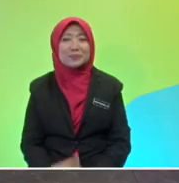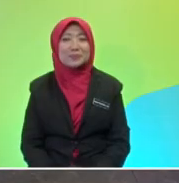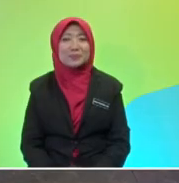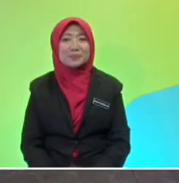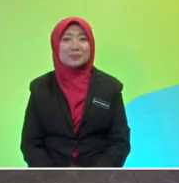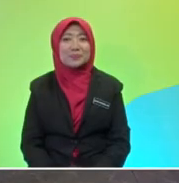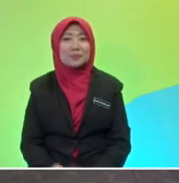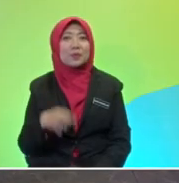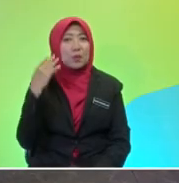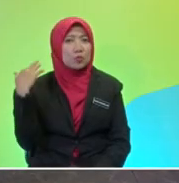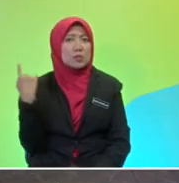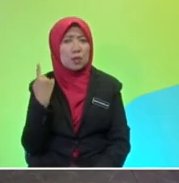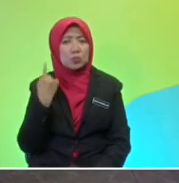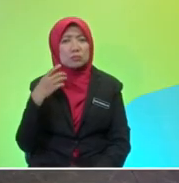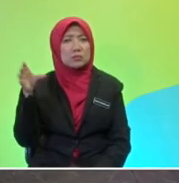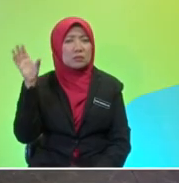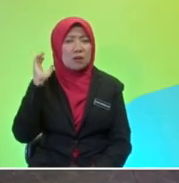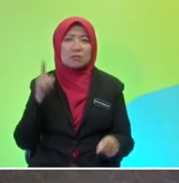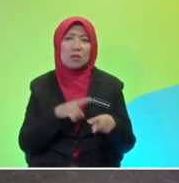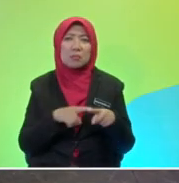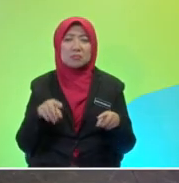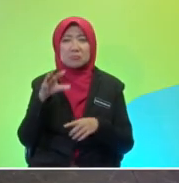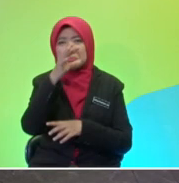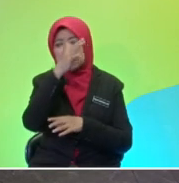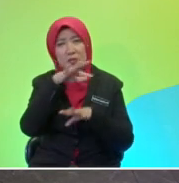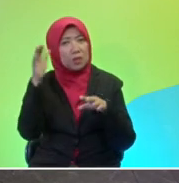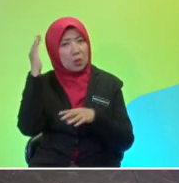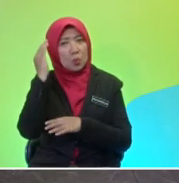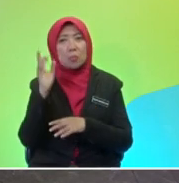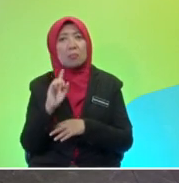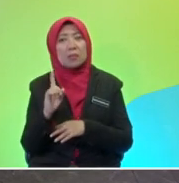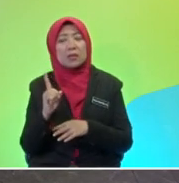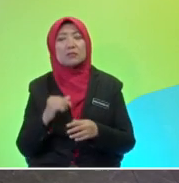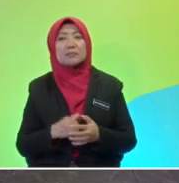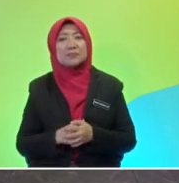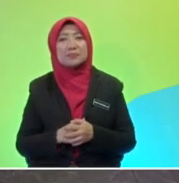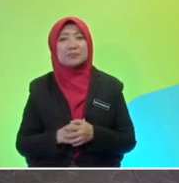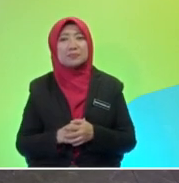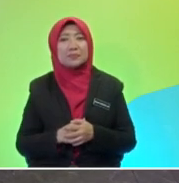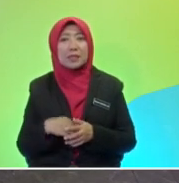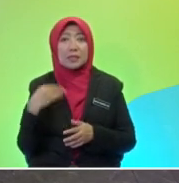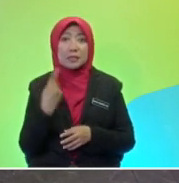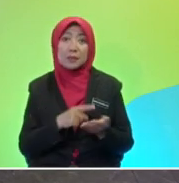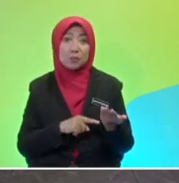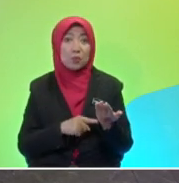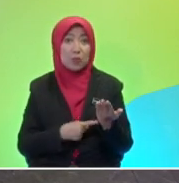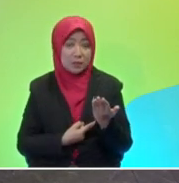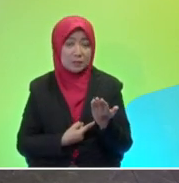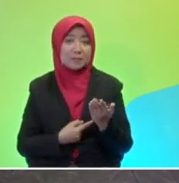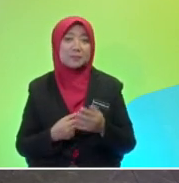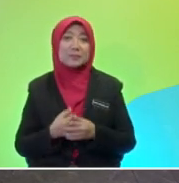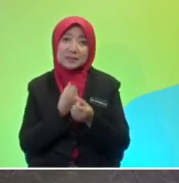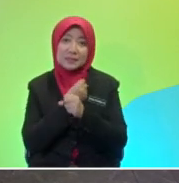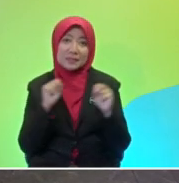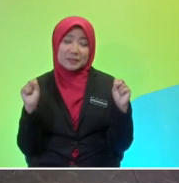yang bunyi yang kita selalu dengar tapi tak tahu yang mana satu Iya nanti kita pelajari Oke kita mulai kayaknya benar-benar semua sedih